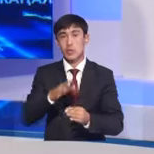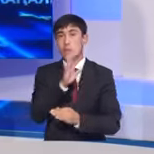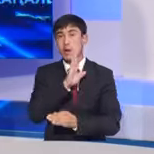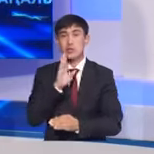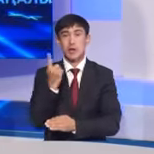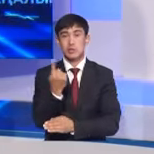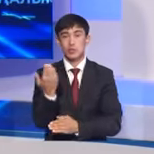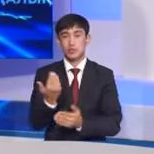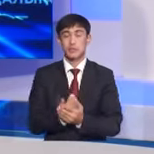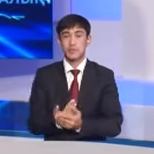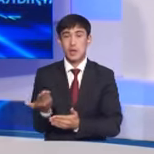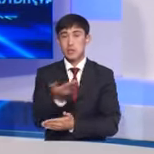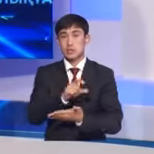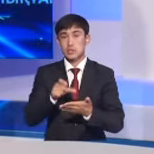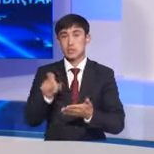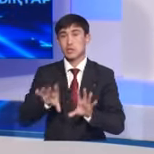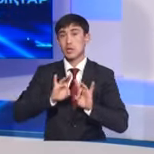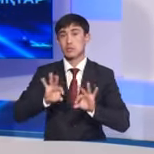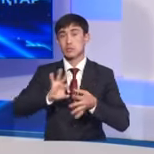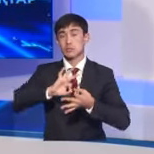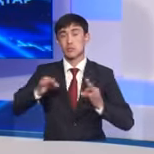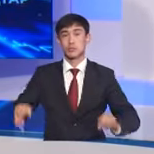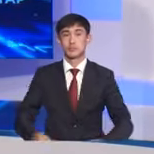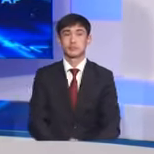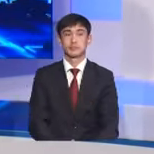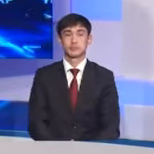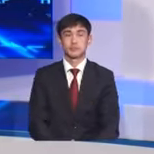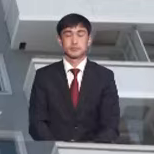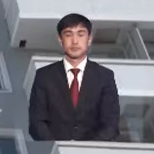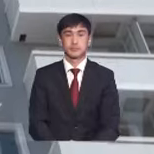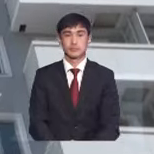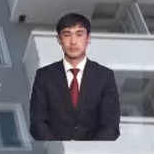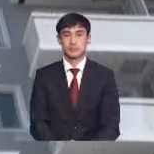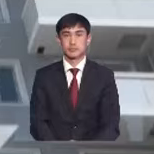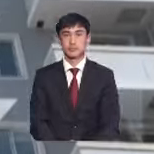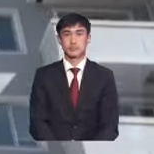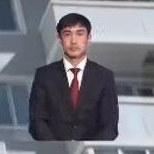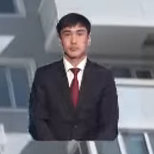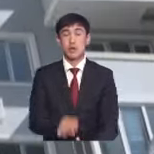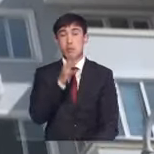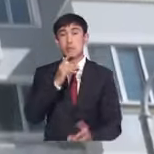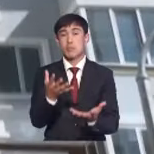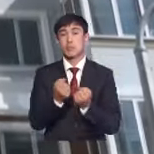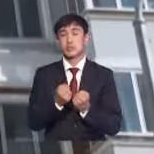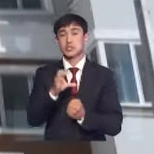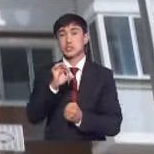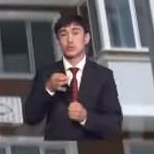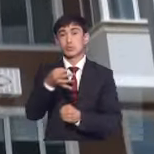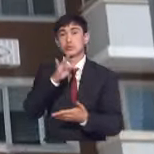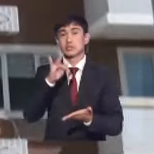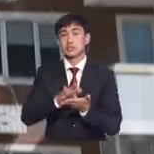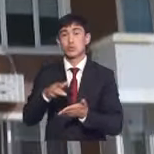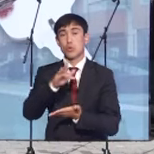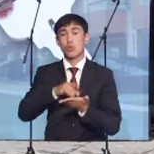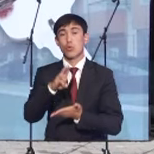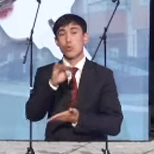сироты и матери-одиночки. Наш корреспондент расскажет подробнее. С момента приобретения статуса областного центра в